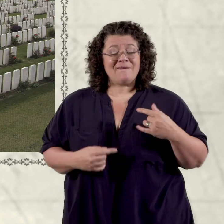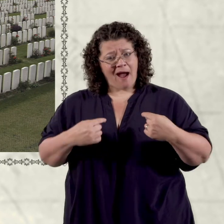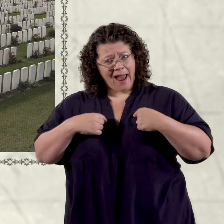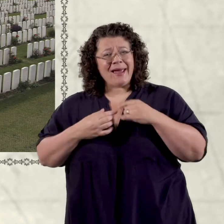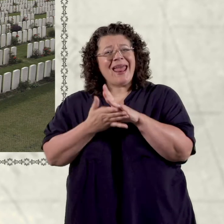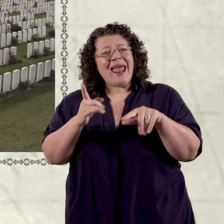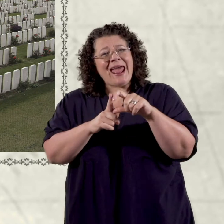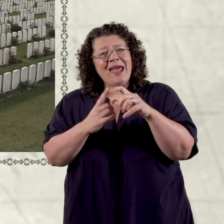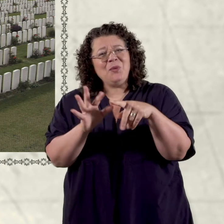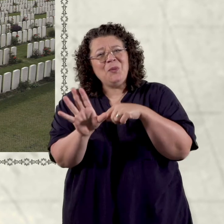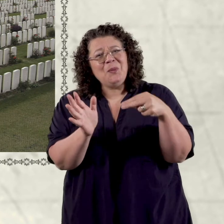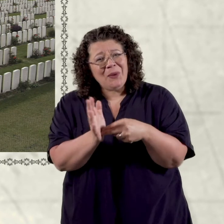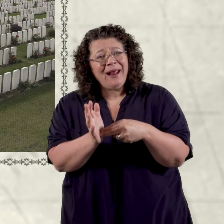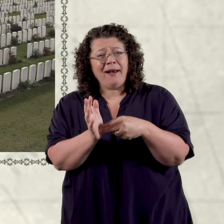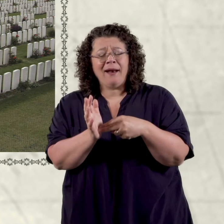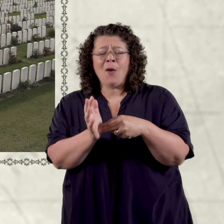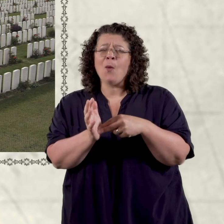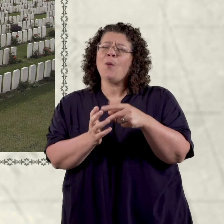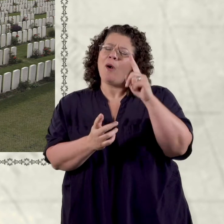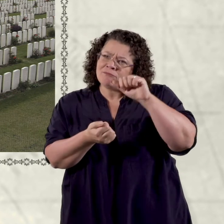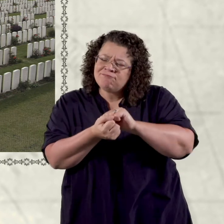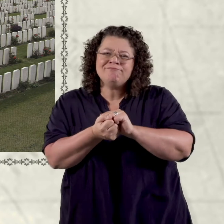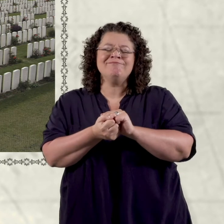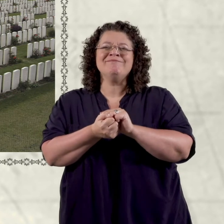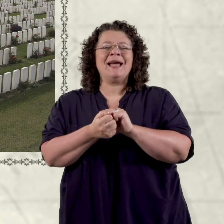wel, yn fyw neu wedi marw,